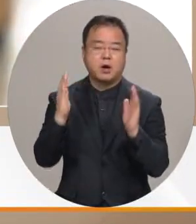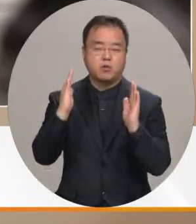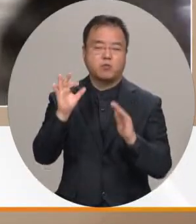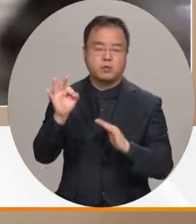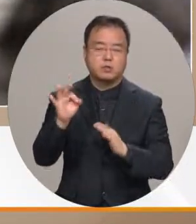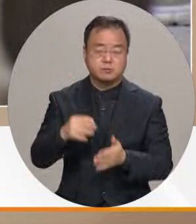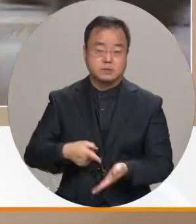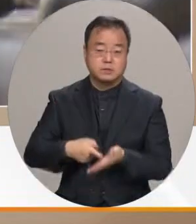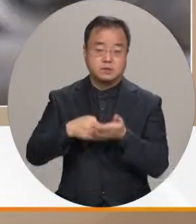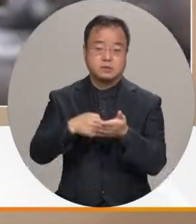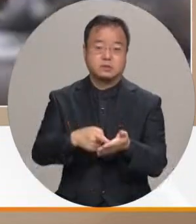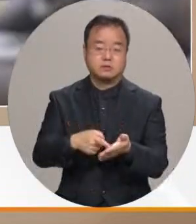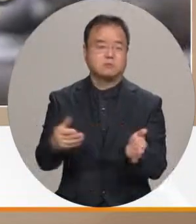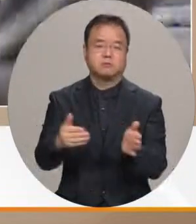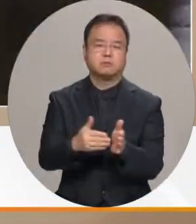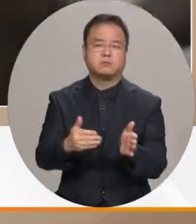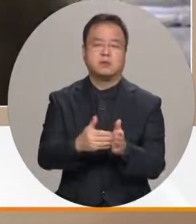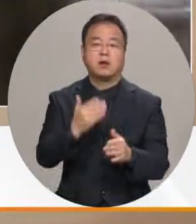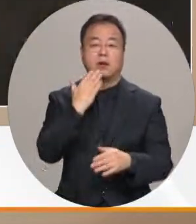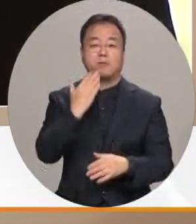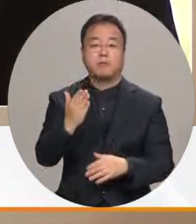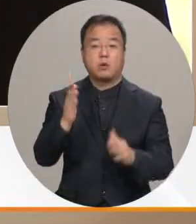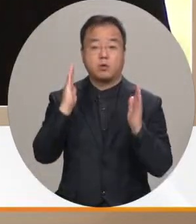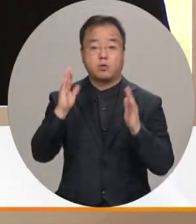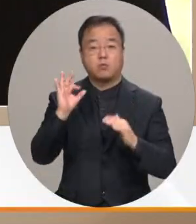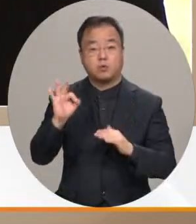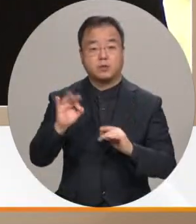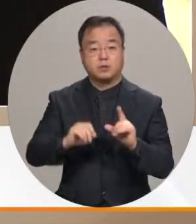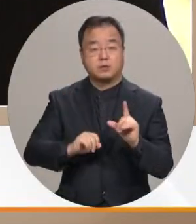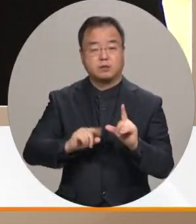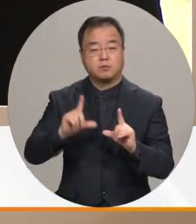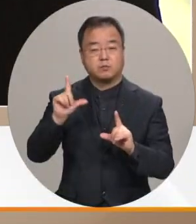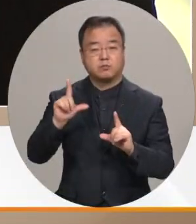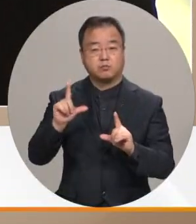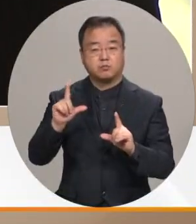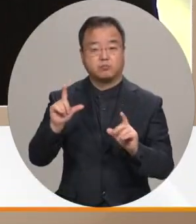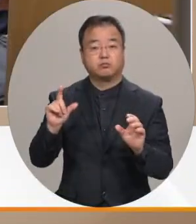걸 신청하면 되는 거고 학비라는 것도 거의 없는 셈이고요.